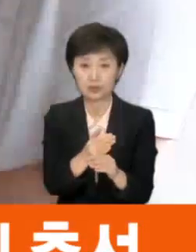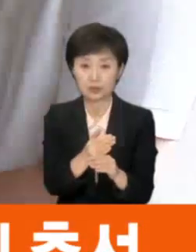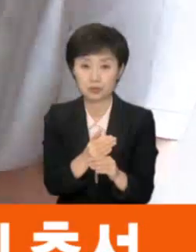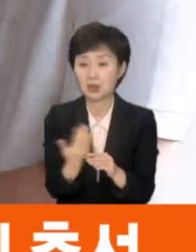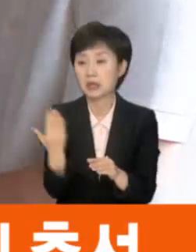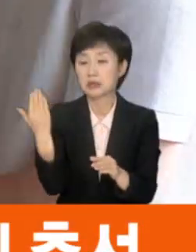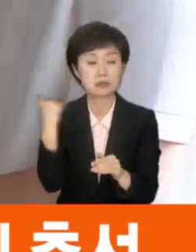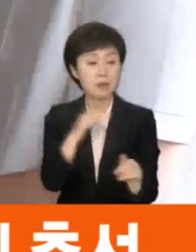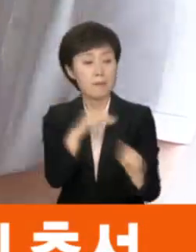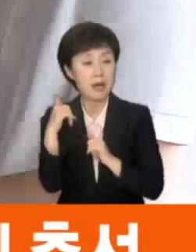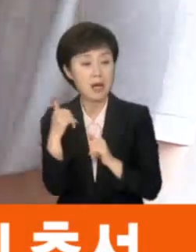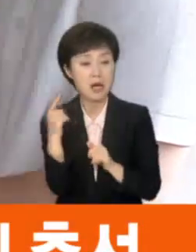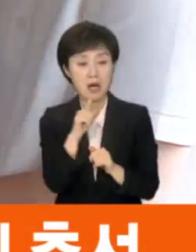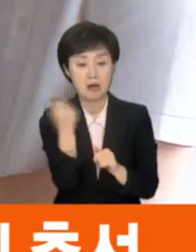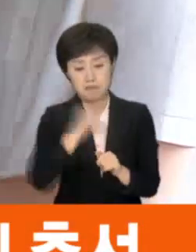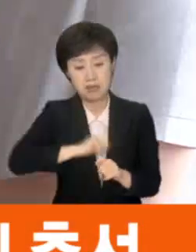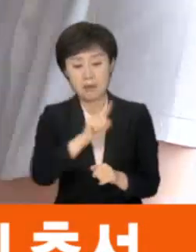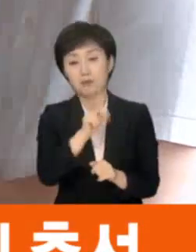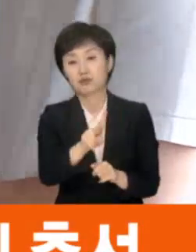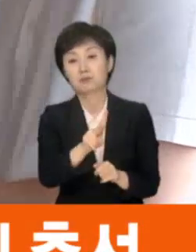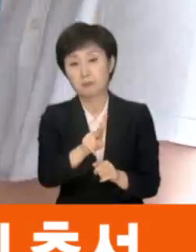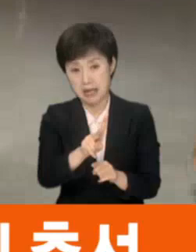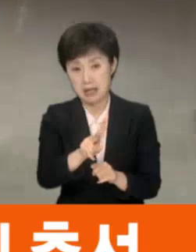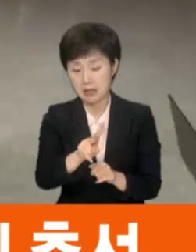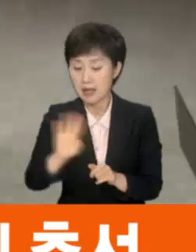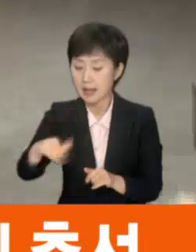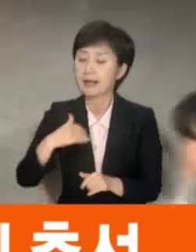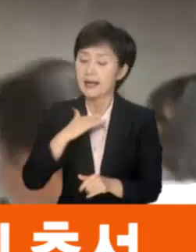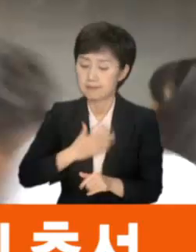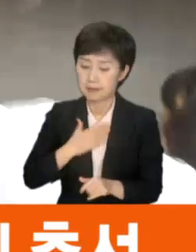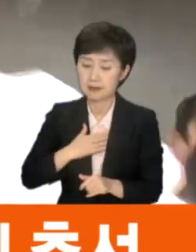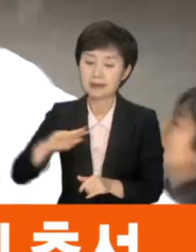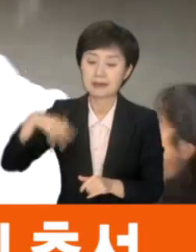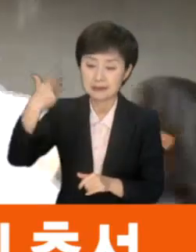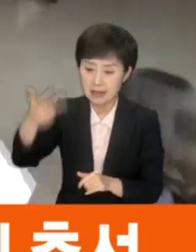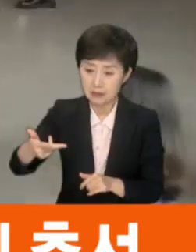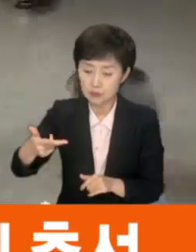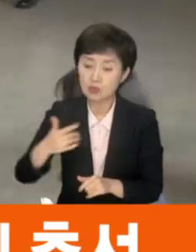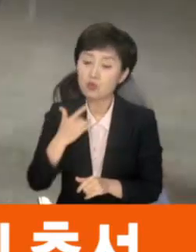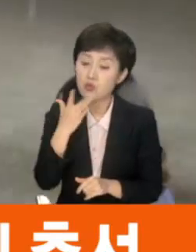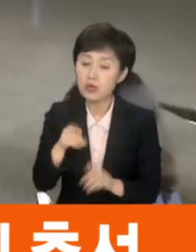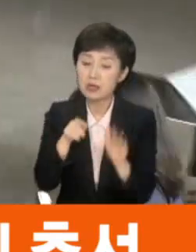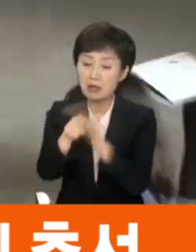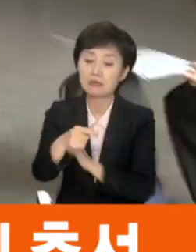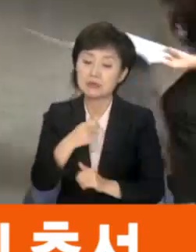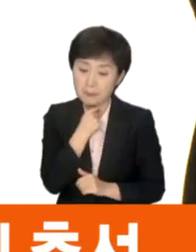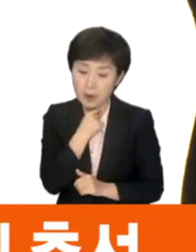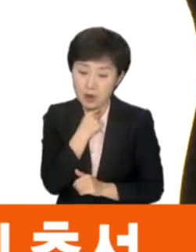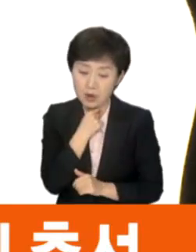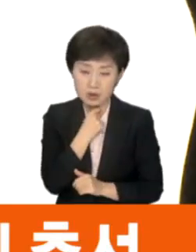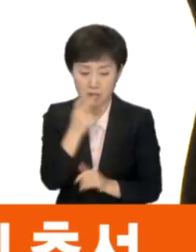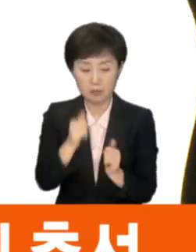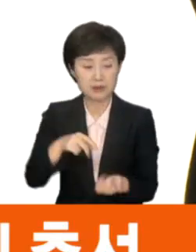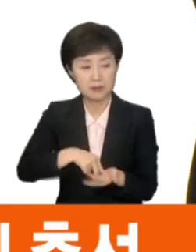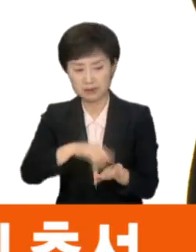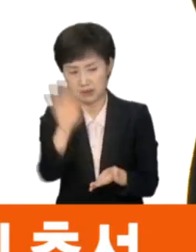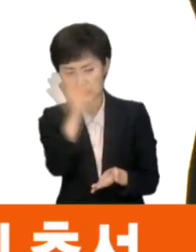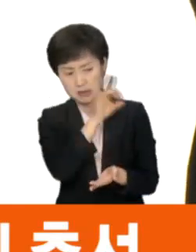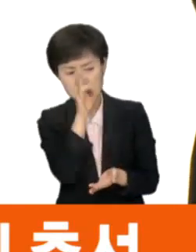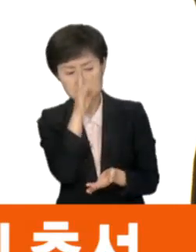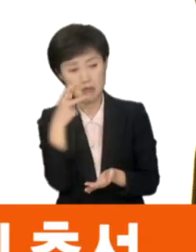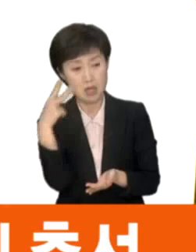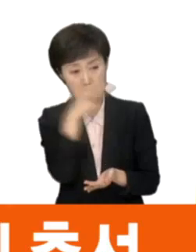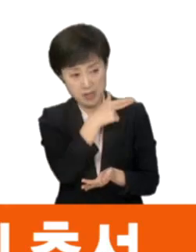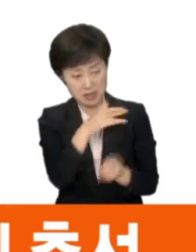앞서 두 차례 출석 요구에 불용한이 대표는 다음 주 화요일 그러니까 12일 출석 의사를 밝혔지만 검찰은 단식으로